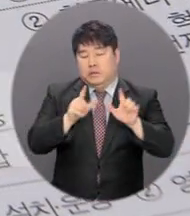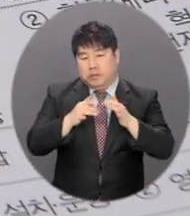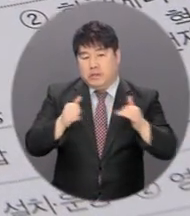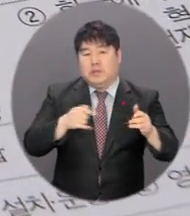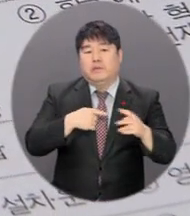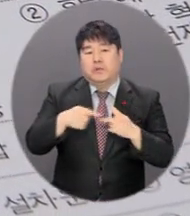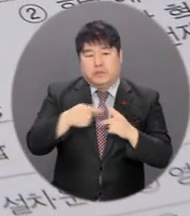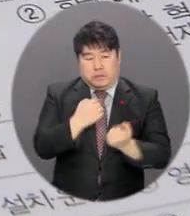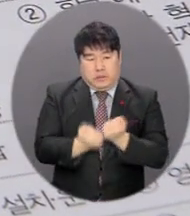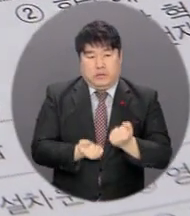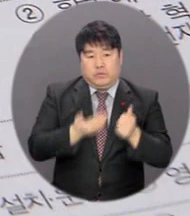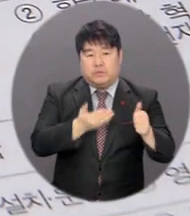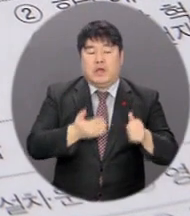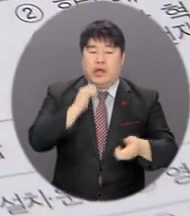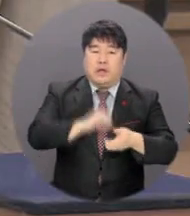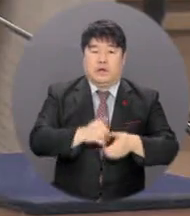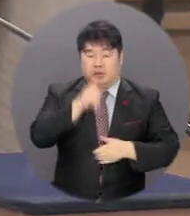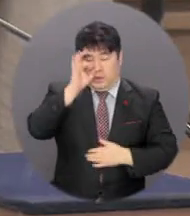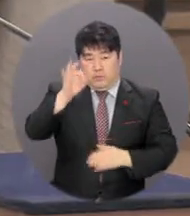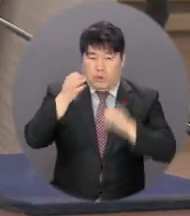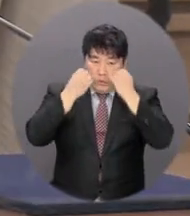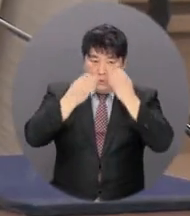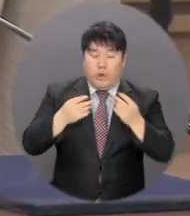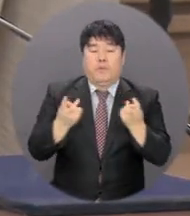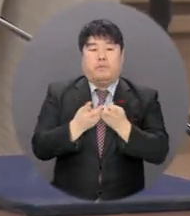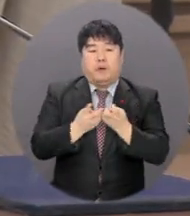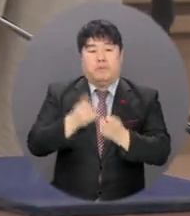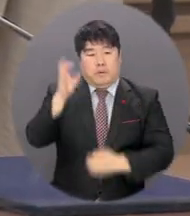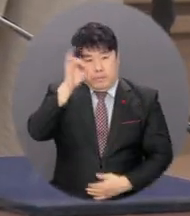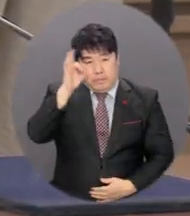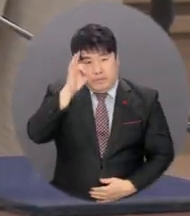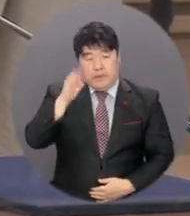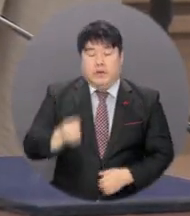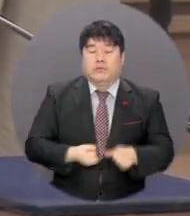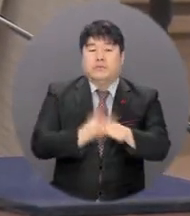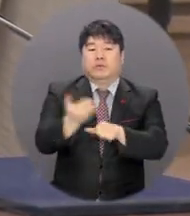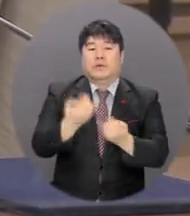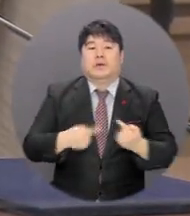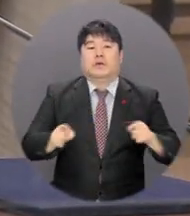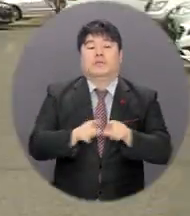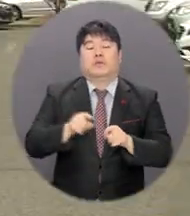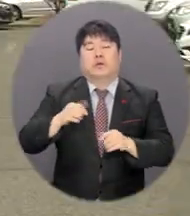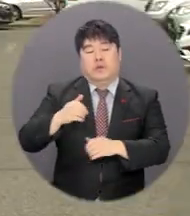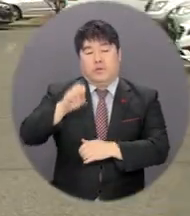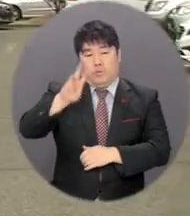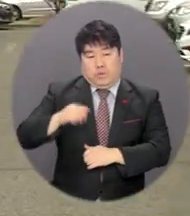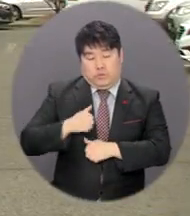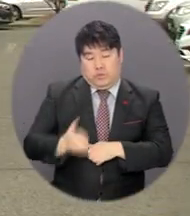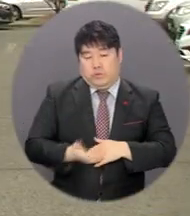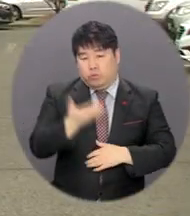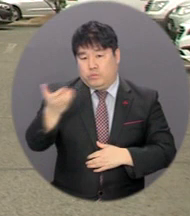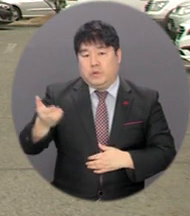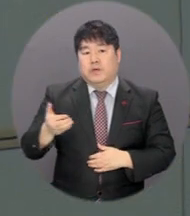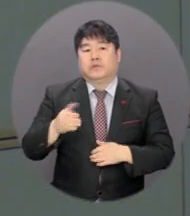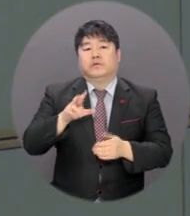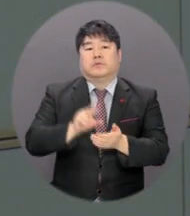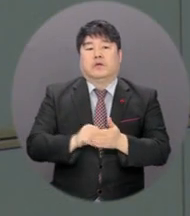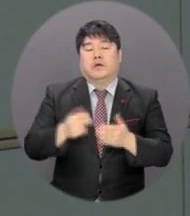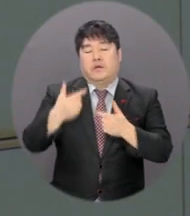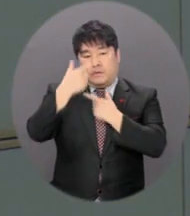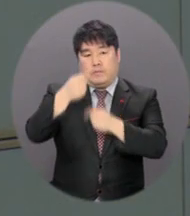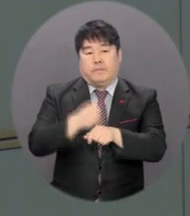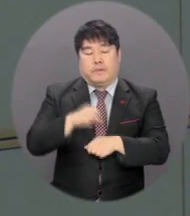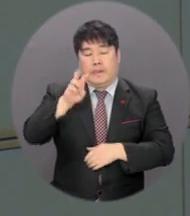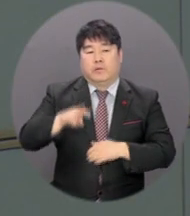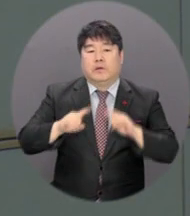한계가 있다고 보고 새로운 방식을 찾을 것으로 전해졌습니다. 더불어 광주 군공항 이전과 맞물려 있는 현안인